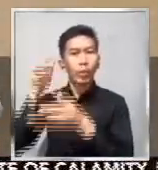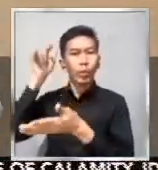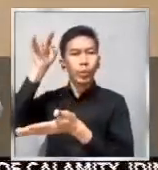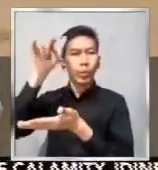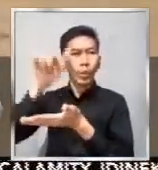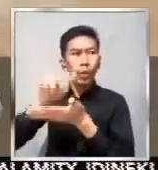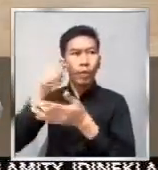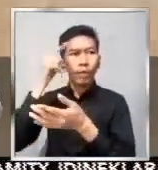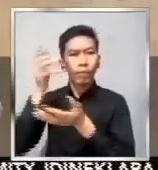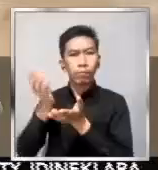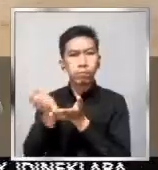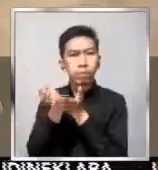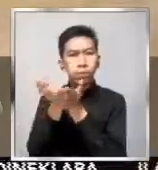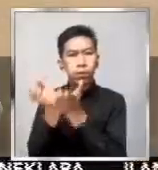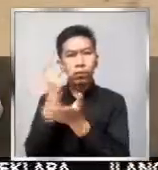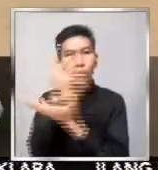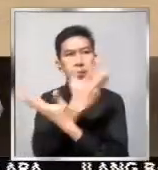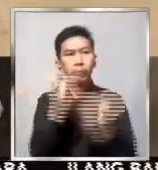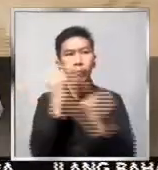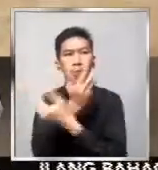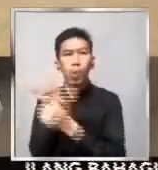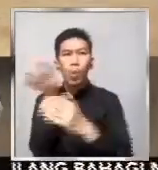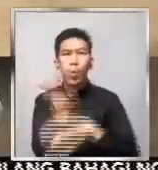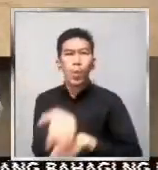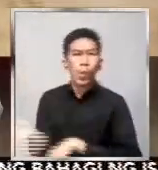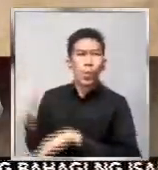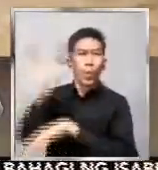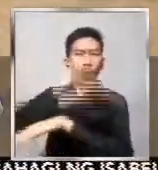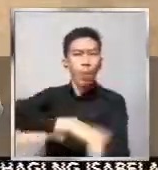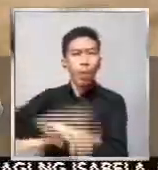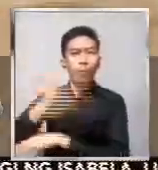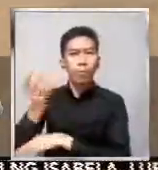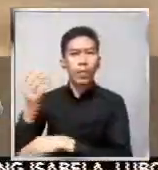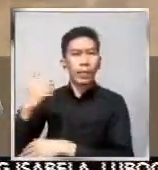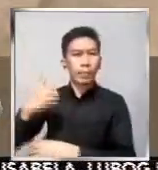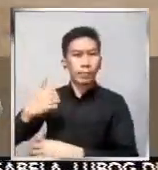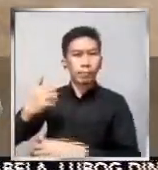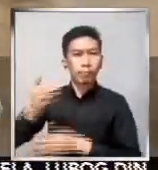ang pagtatrabaho ng Philippine Coast Guard, Philippine Navy at Army.